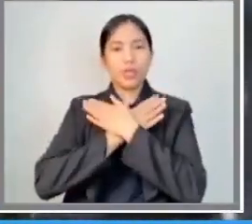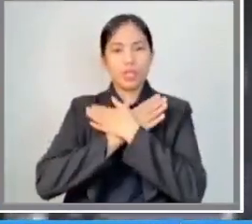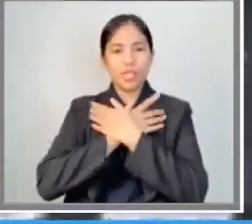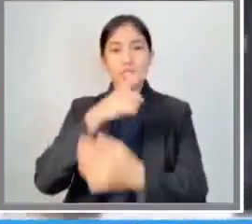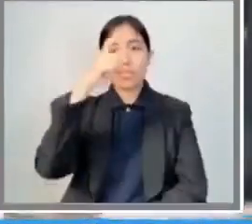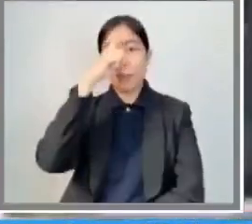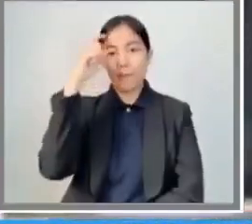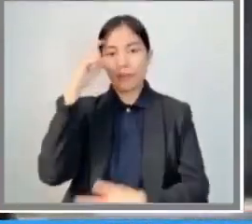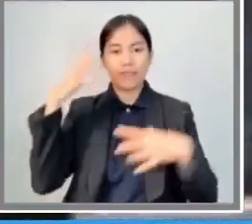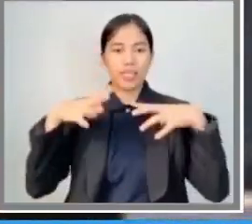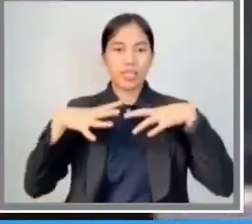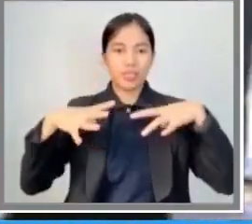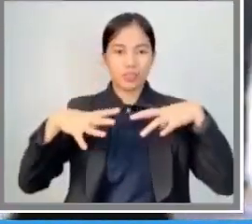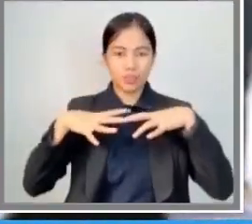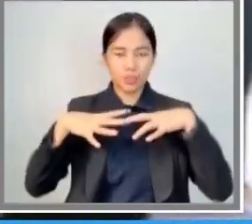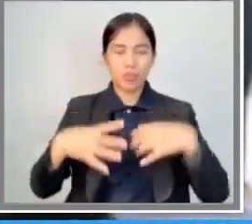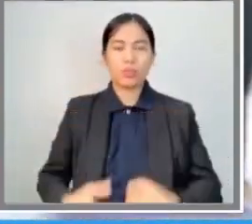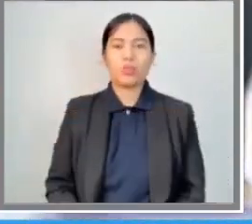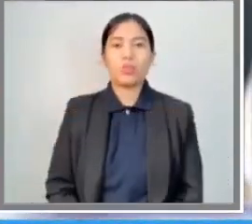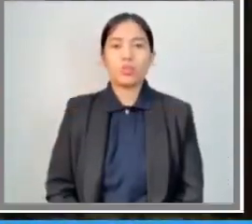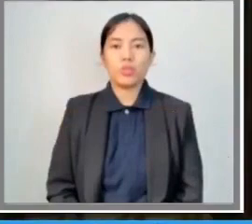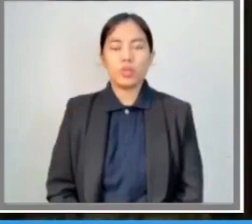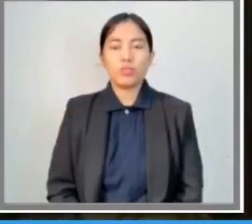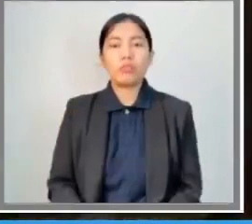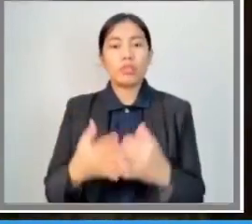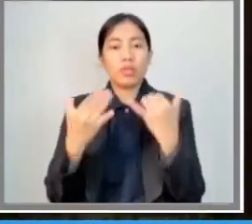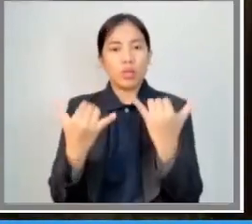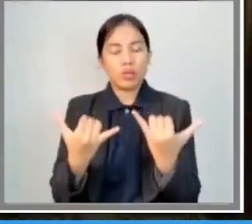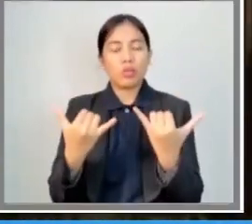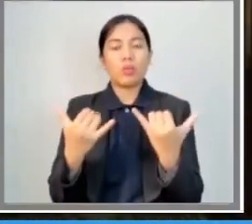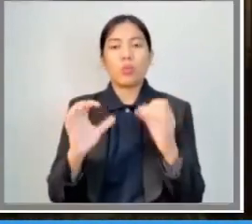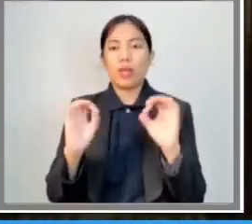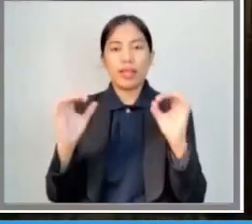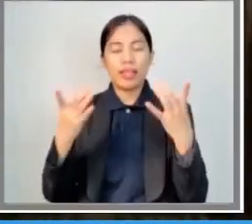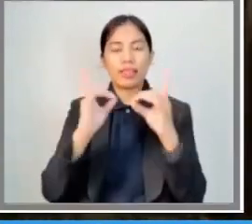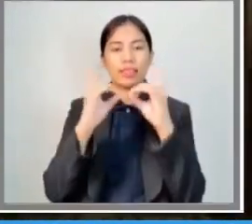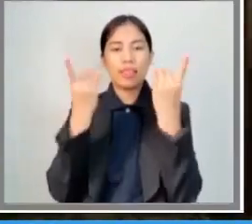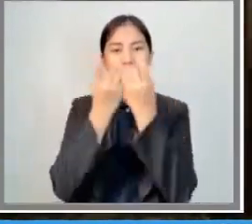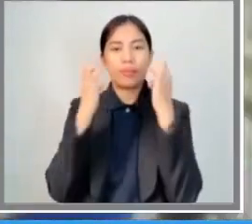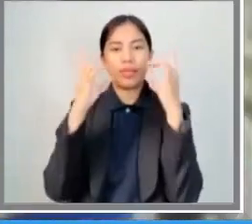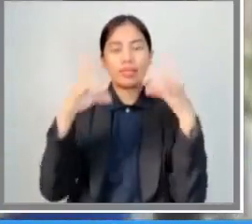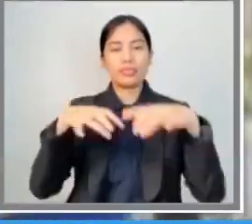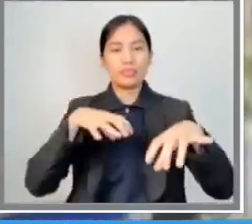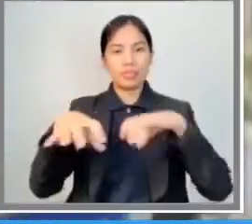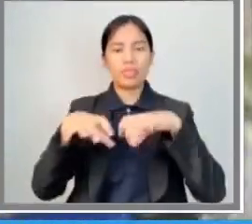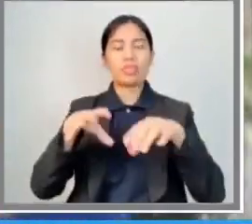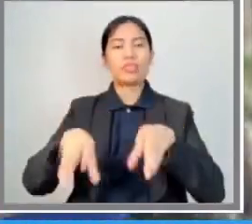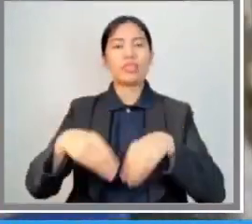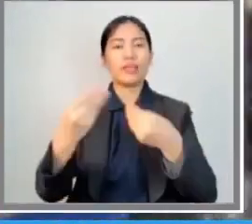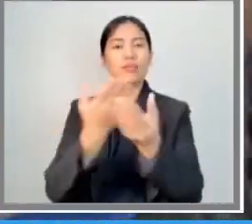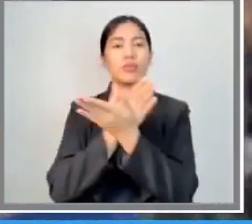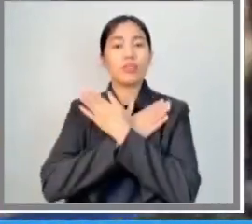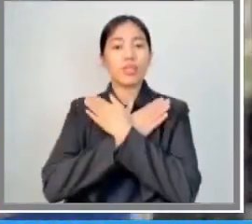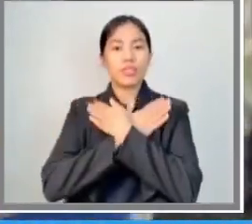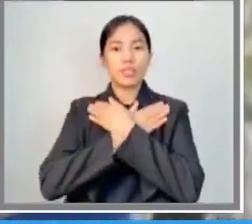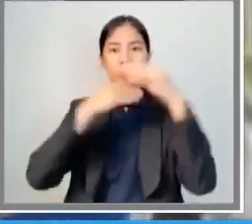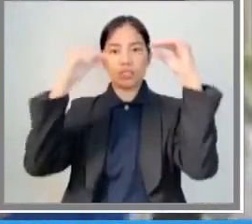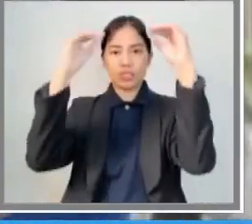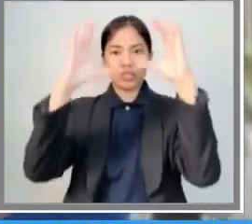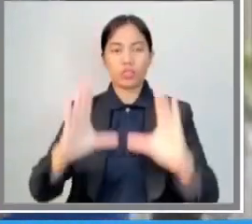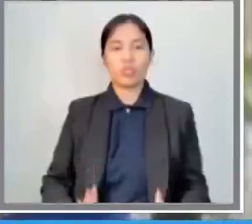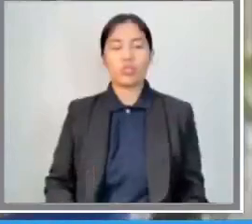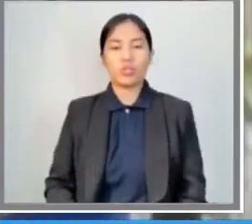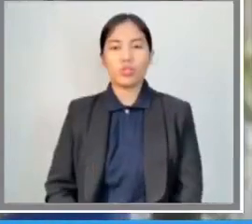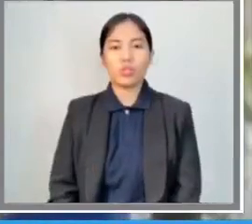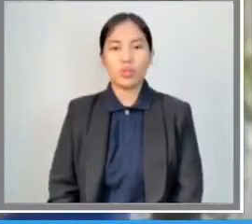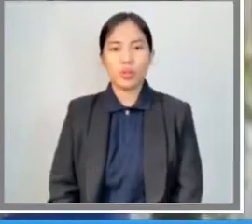sa mga araw na ito para makapagpahinga ang mga guro. Connie, Rafi, paunang programa pa nga lang ito para sa mga